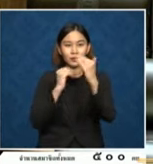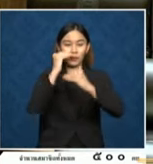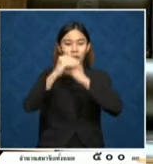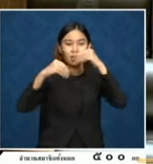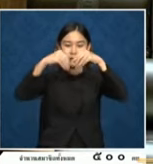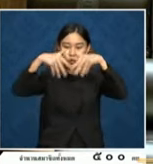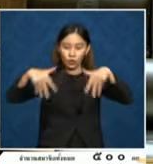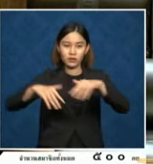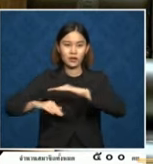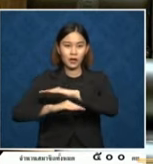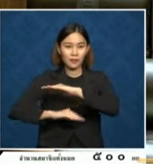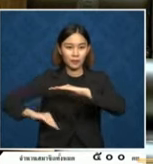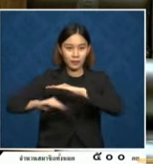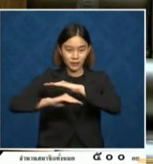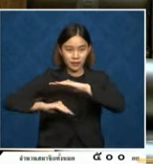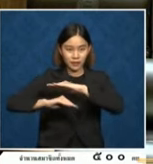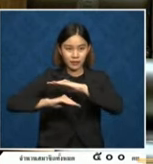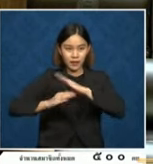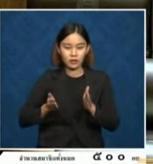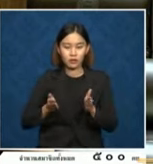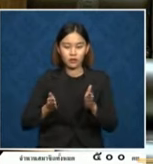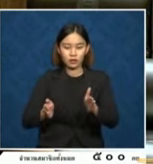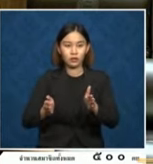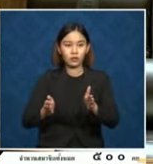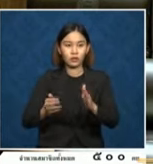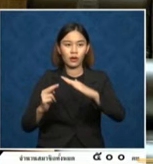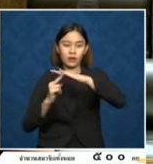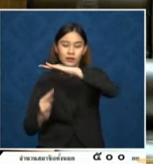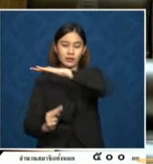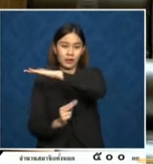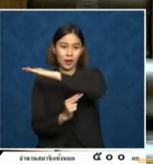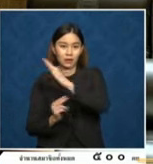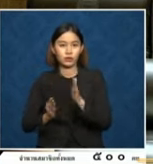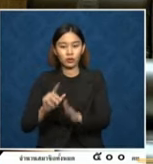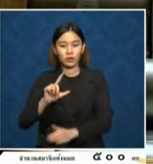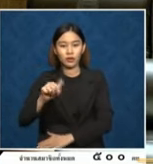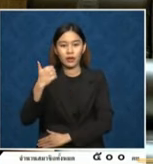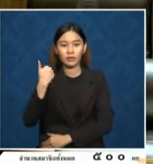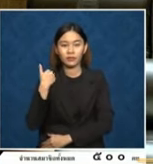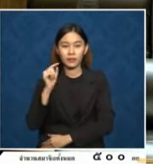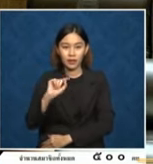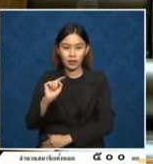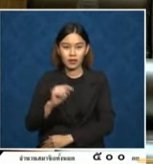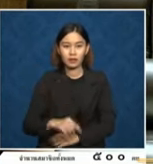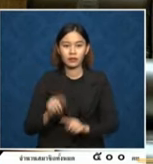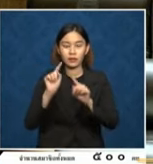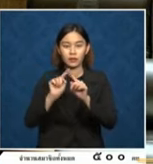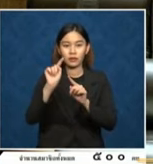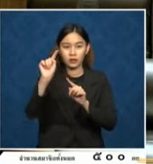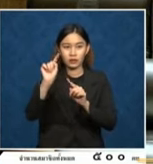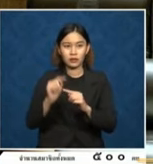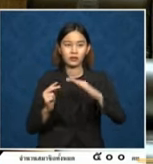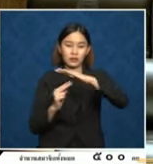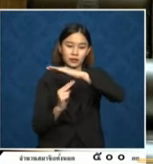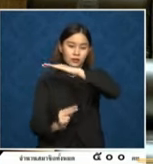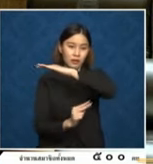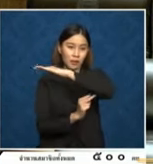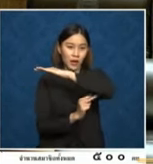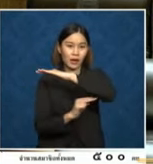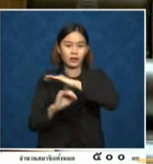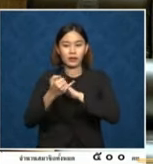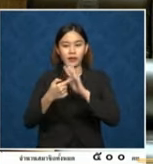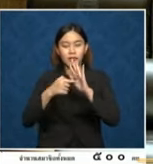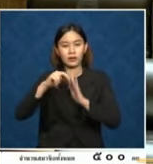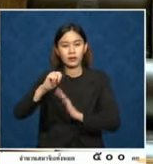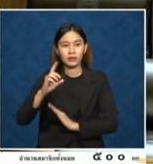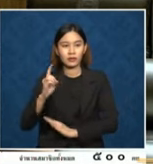สร้างพื้นฐานในทางหลวงแผ่นดินและสะพานบนถนนสายหลักดังนี้คือ 1. สะพานคลองจันดีหมู่ที่1บ้าน